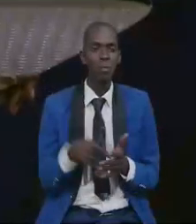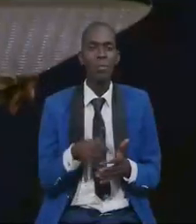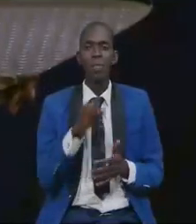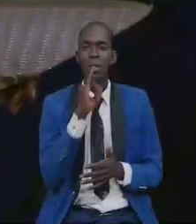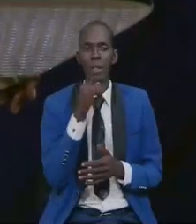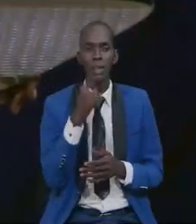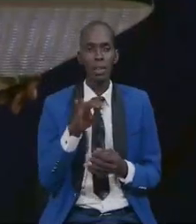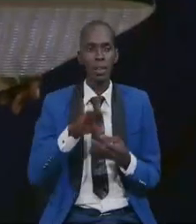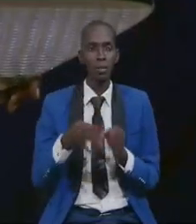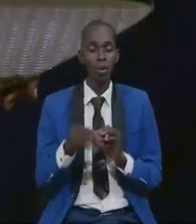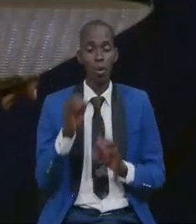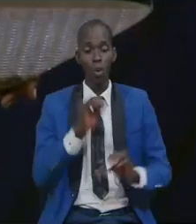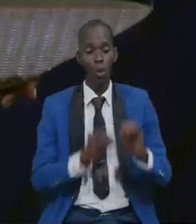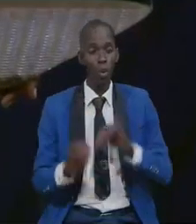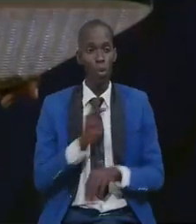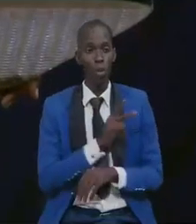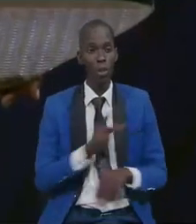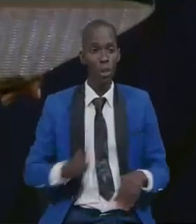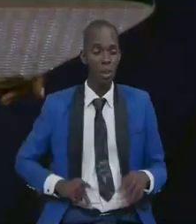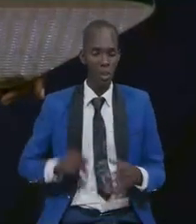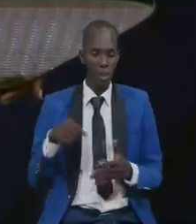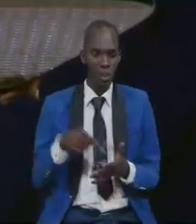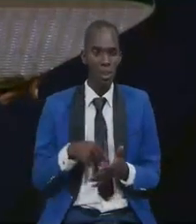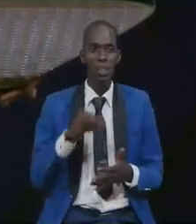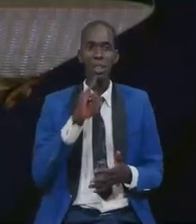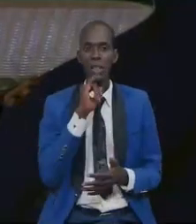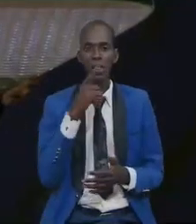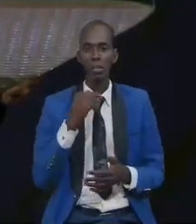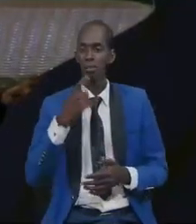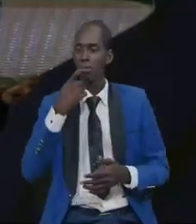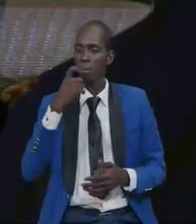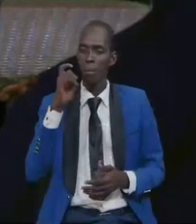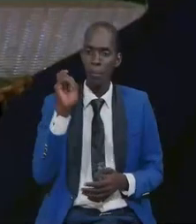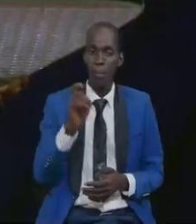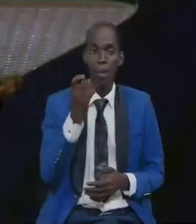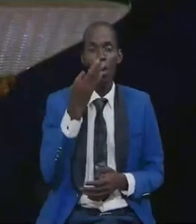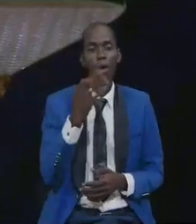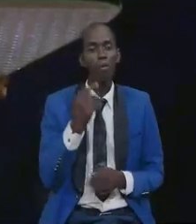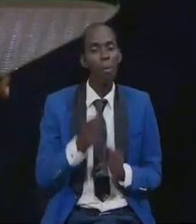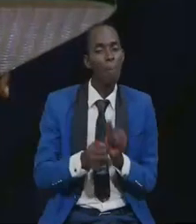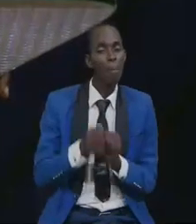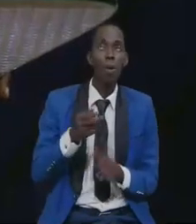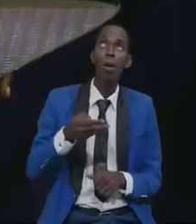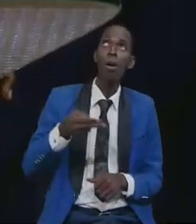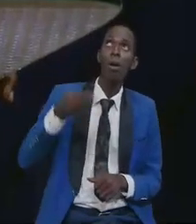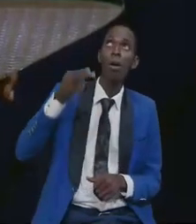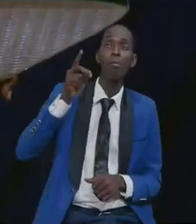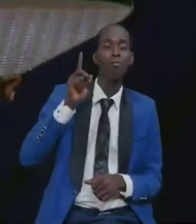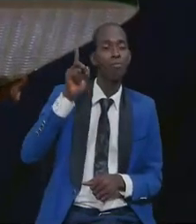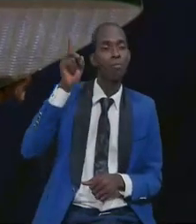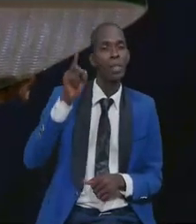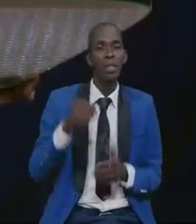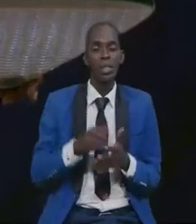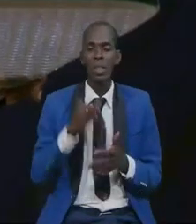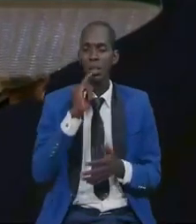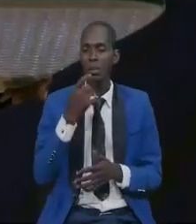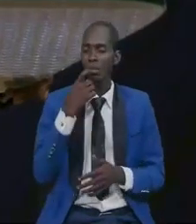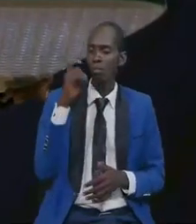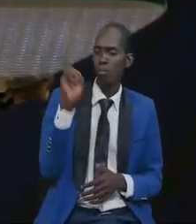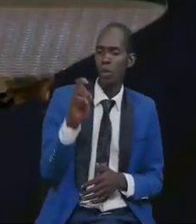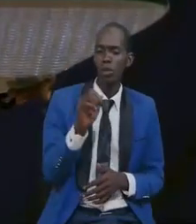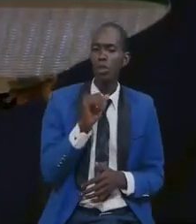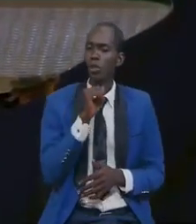roi, voici le décret du Très-Haut. C'est un décret. Ce n'est pas une volonté, ce